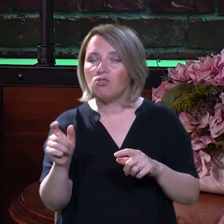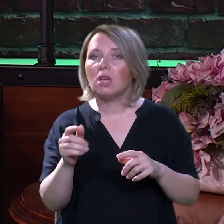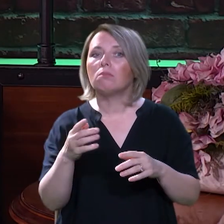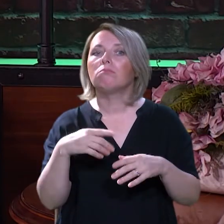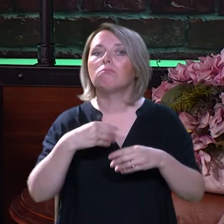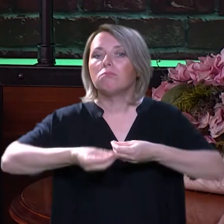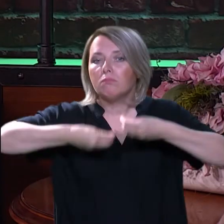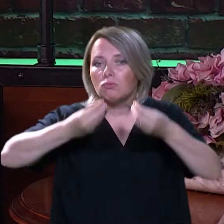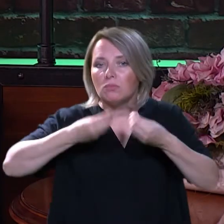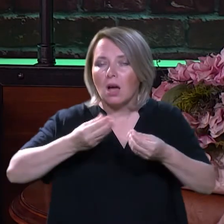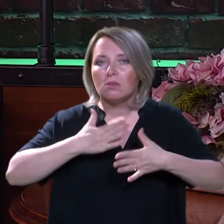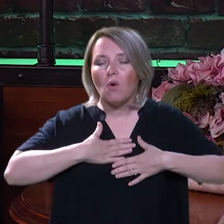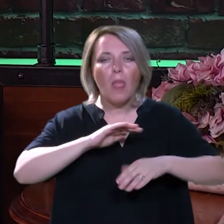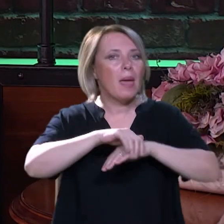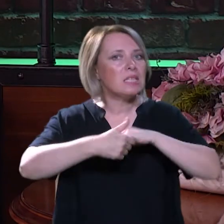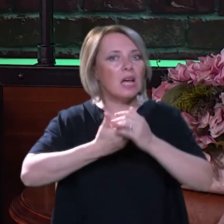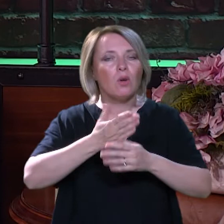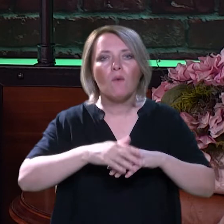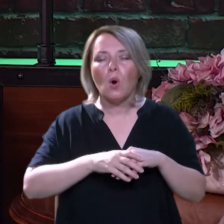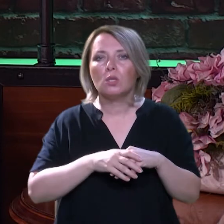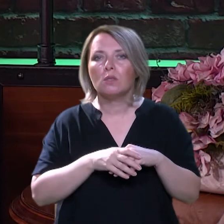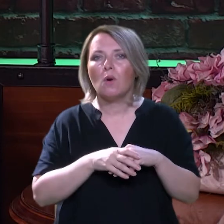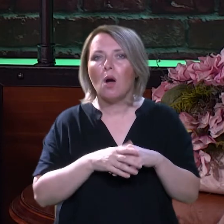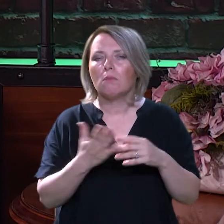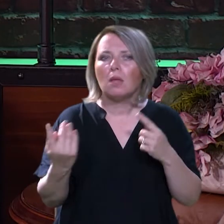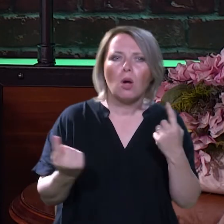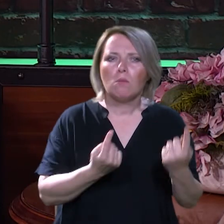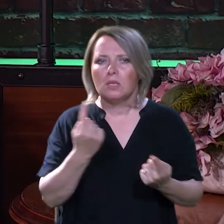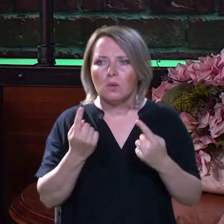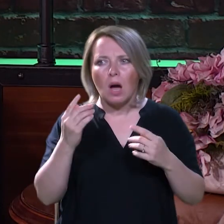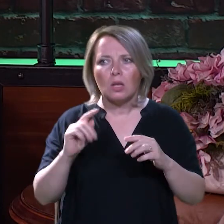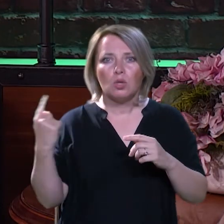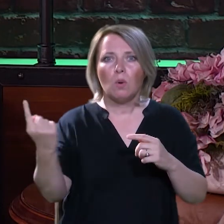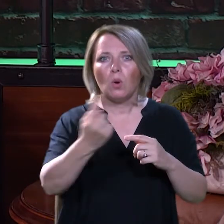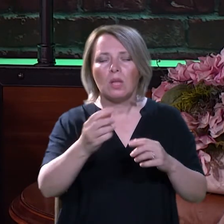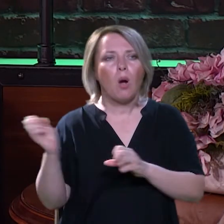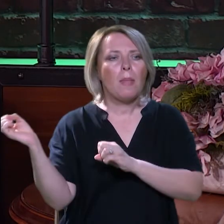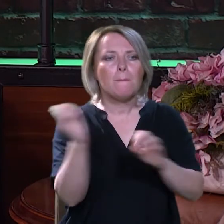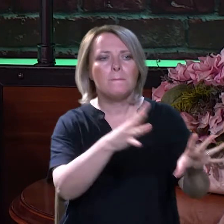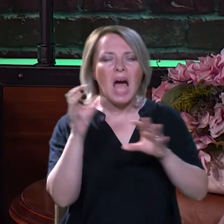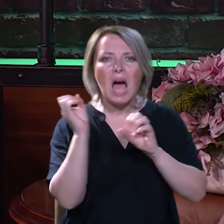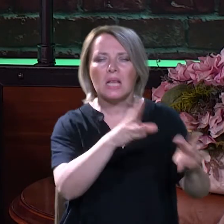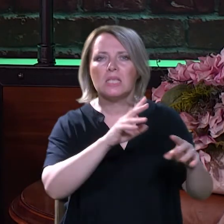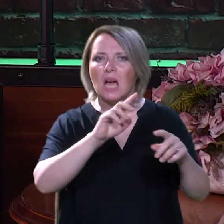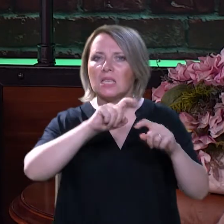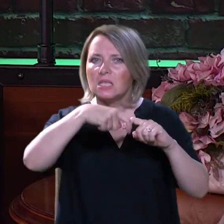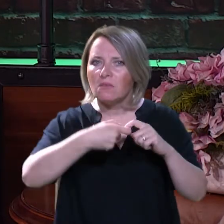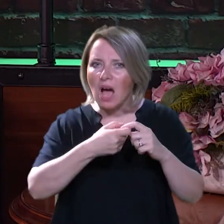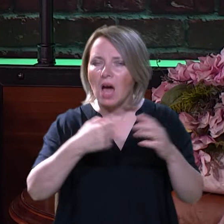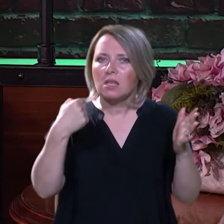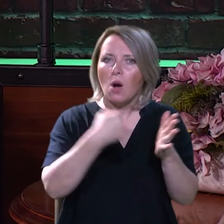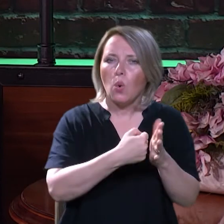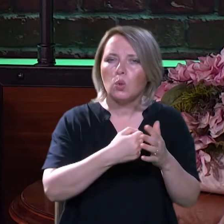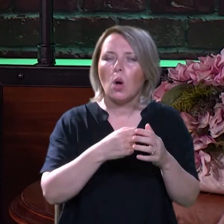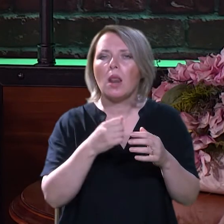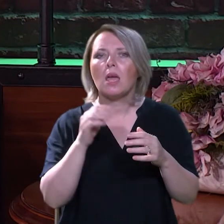se izražava svoje nezadovoljstvo nekom situacijom u okolini, tako da baca predmete, tako da udari mamu ili